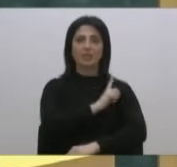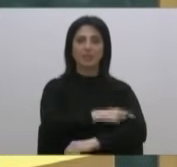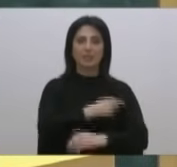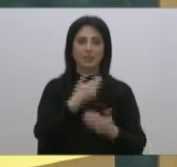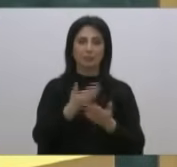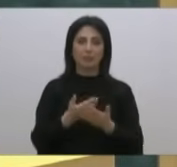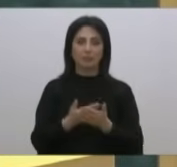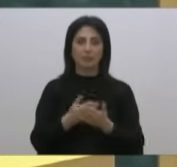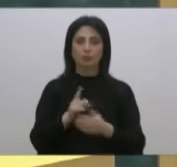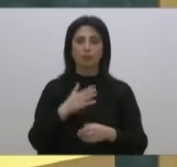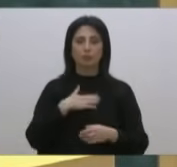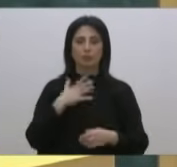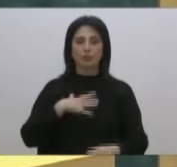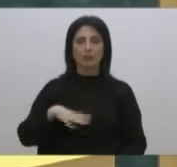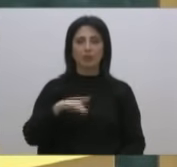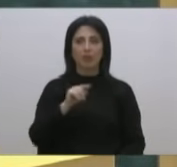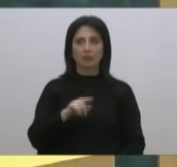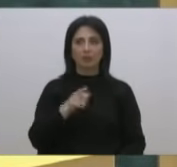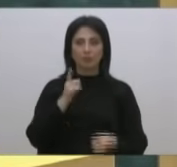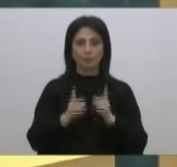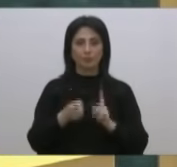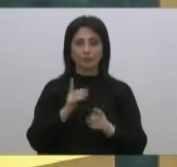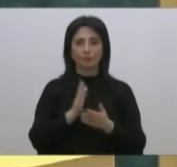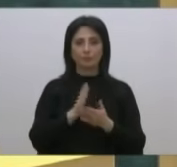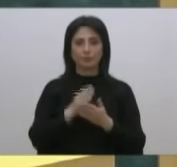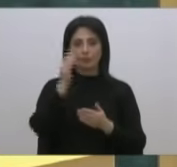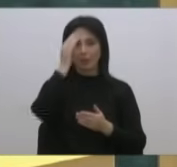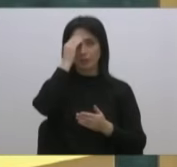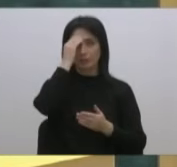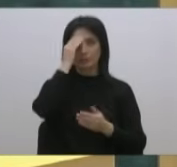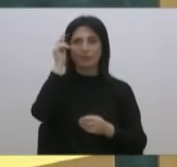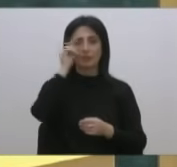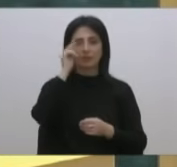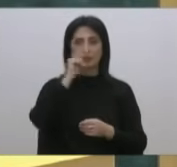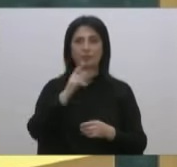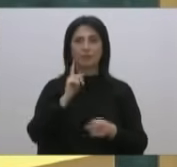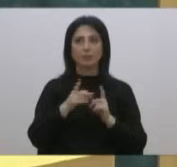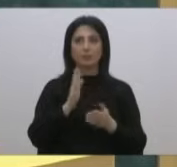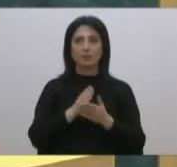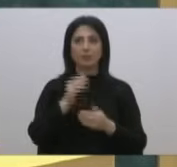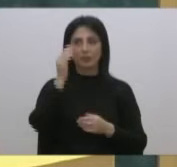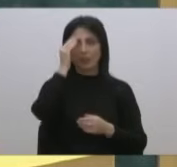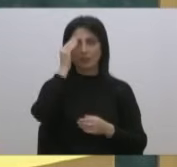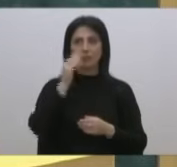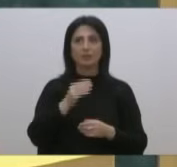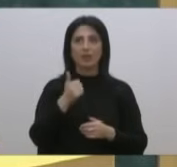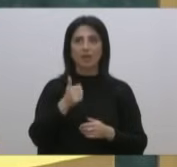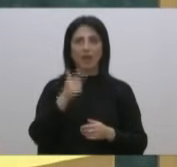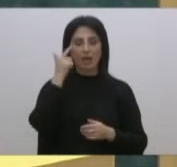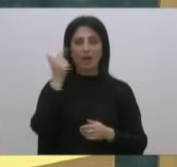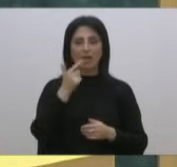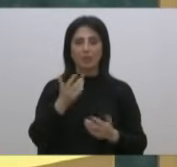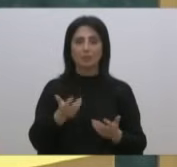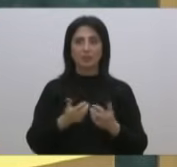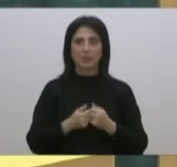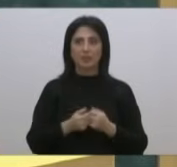zlieri magaliti, rom chvens kveqanashi namdvilat aqs azri stavlas, namdvilat aqs azri კარგი